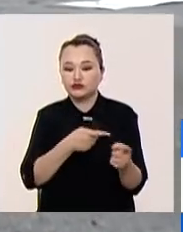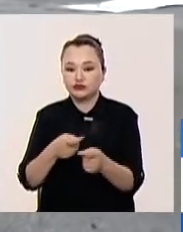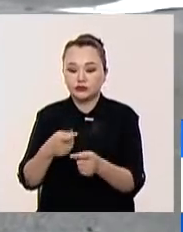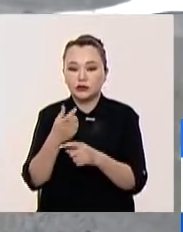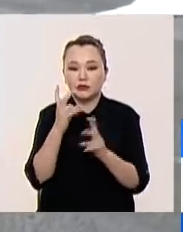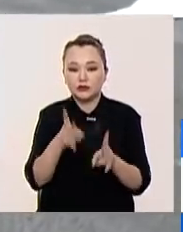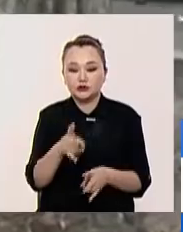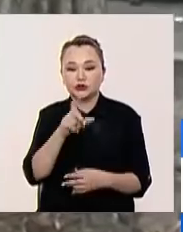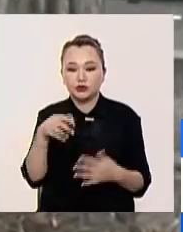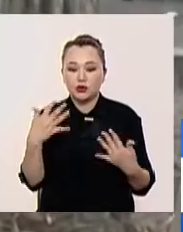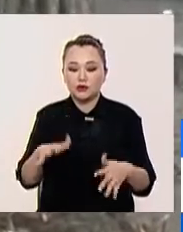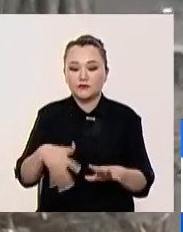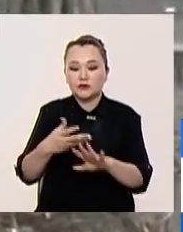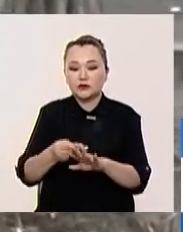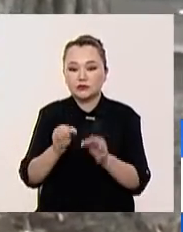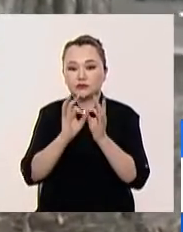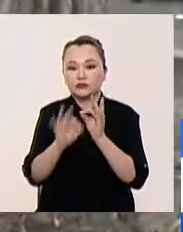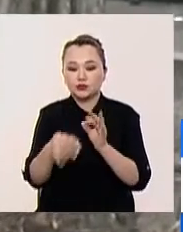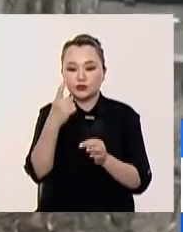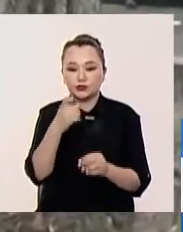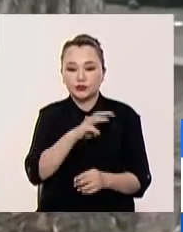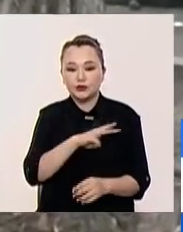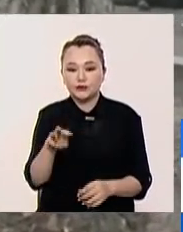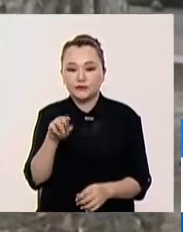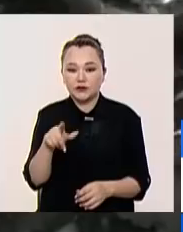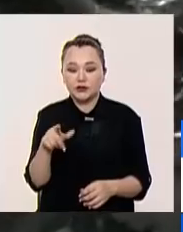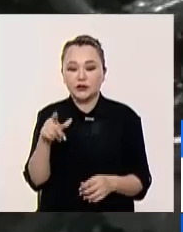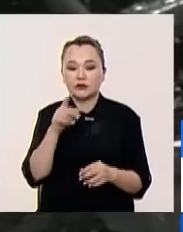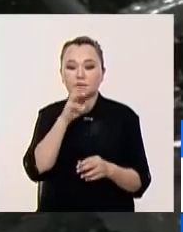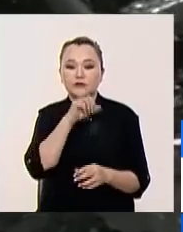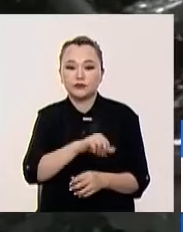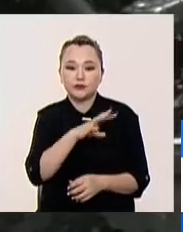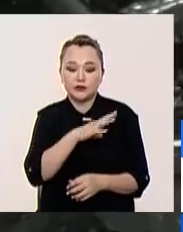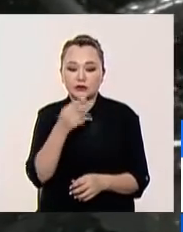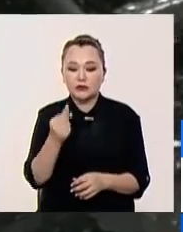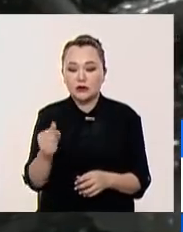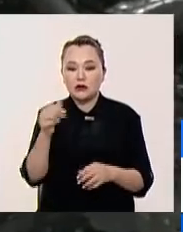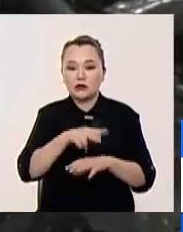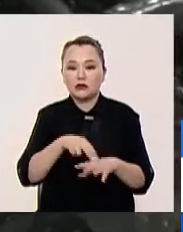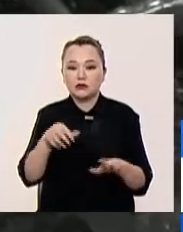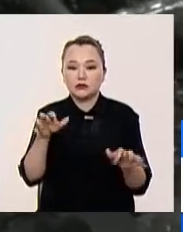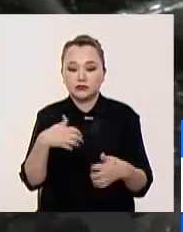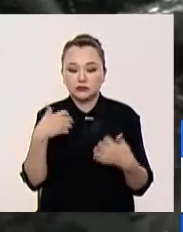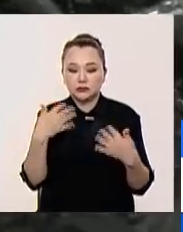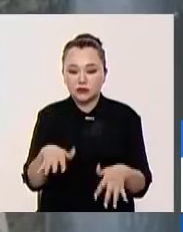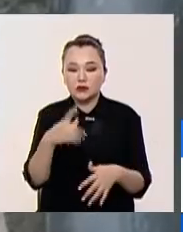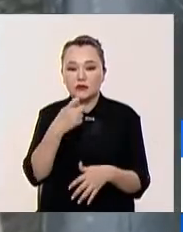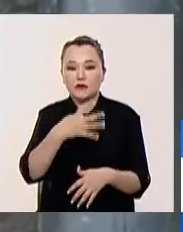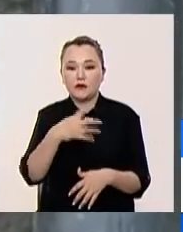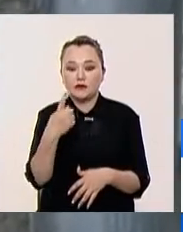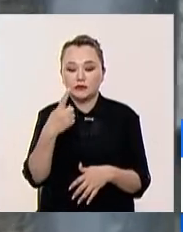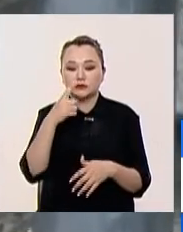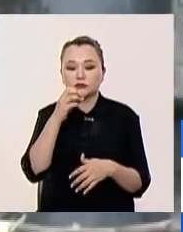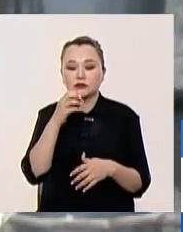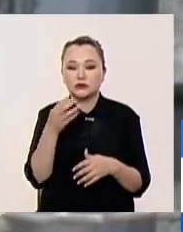что потерпевшим уже возмещен ущерб на 100 миллионов тенге. Похищенное имущество изъяли правоохранители. А 145 единиц